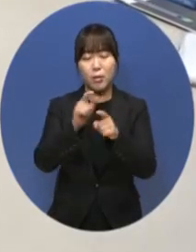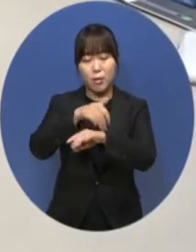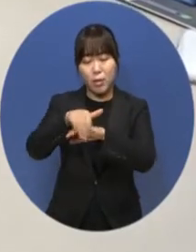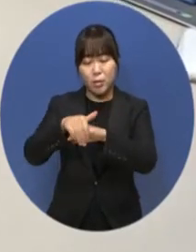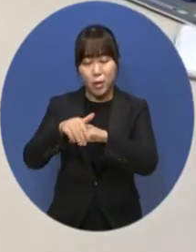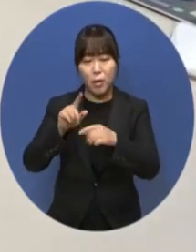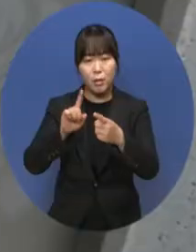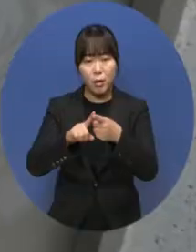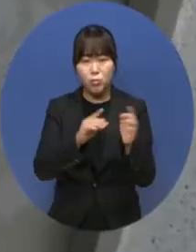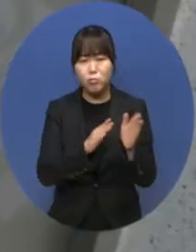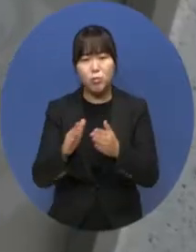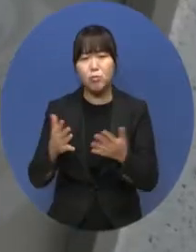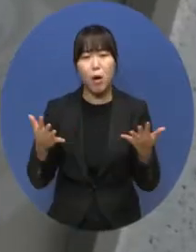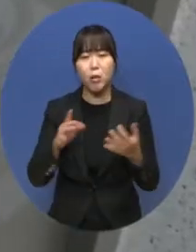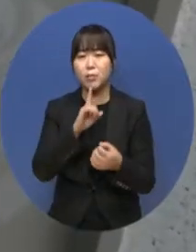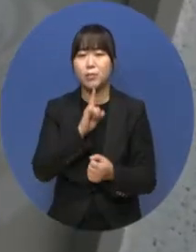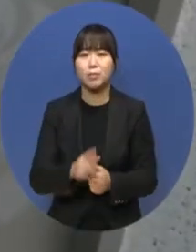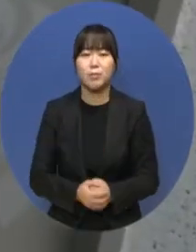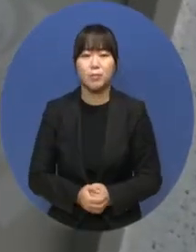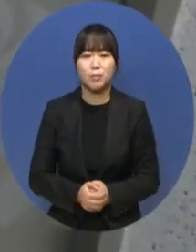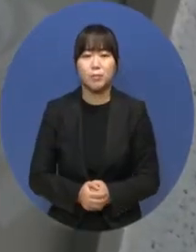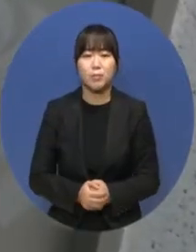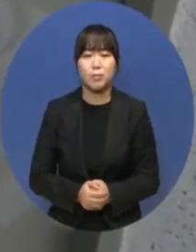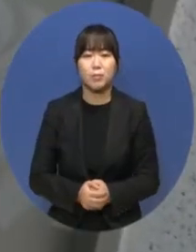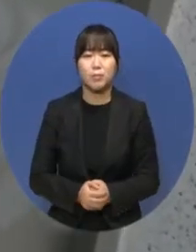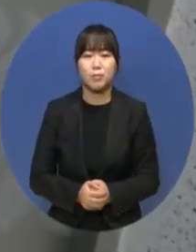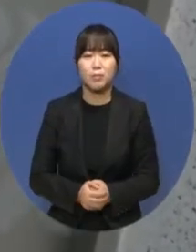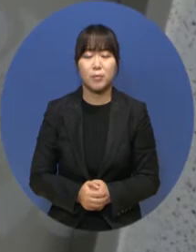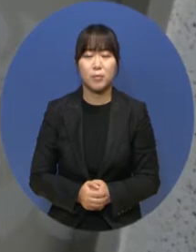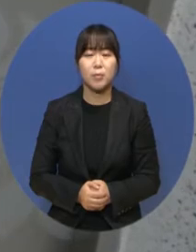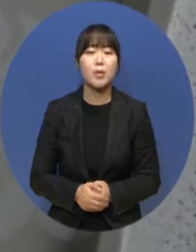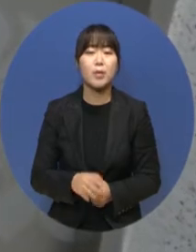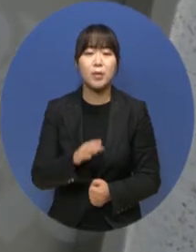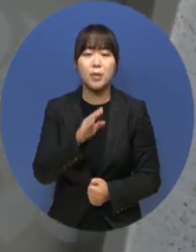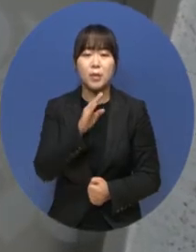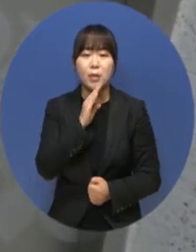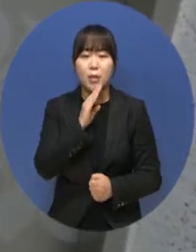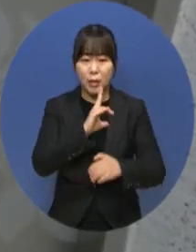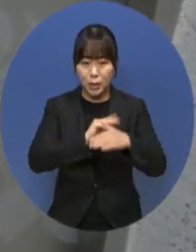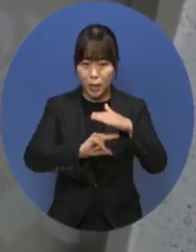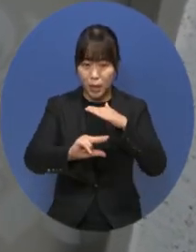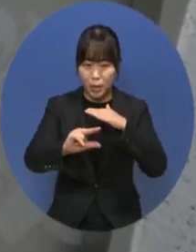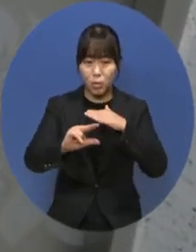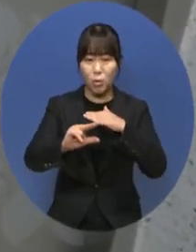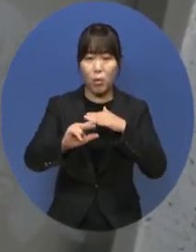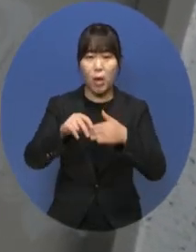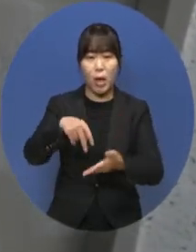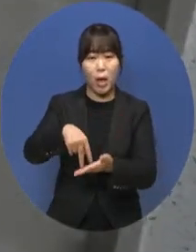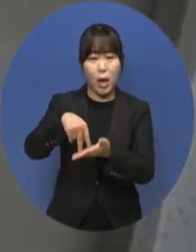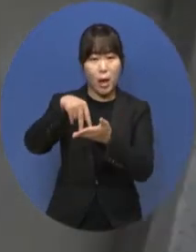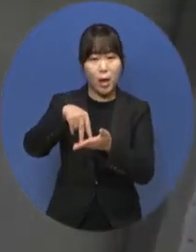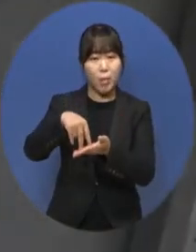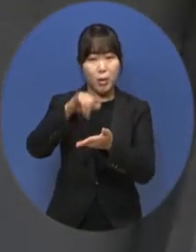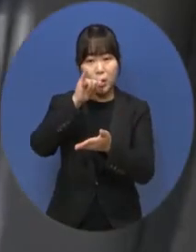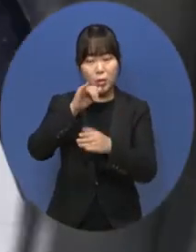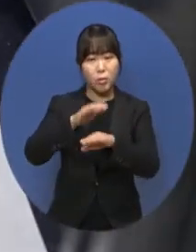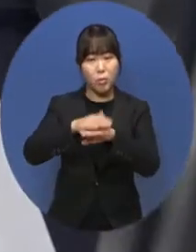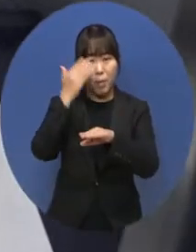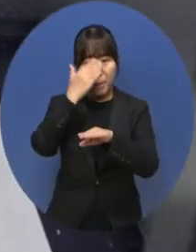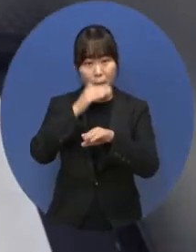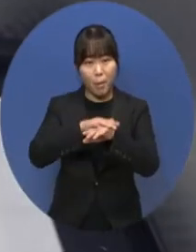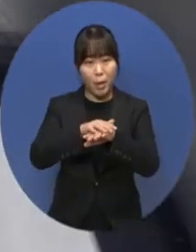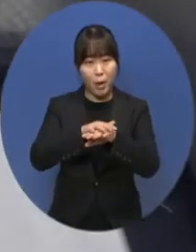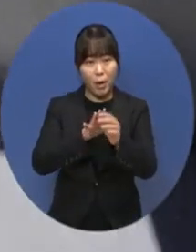마련은 속수무책이라고 지적하고 있습니다. 실제로 지하철과 엘리베이터에 비치된